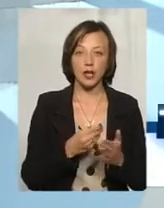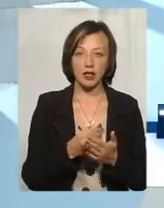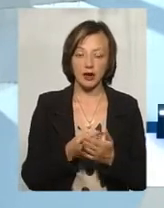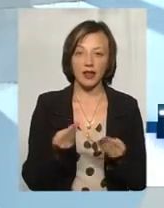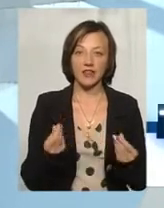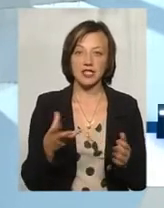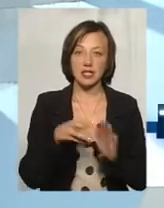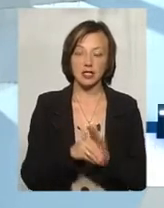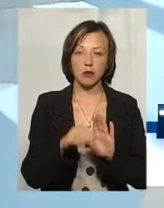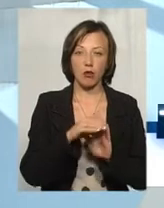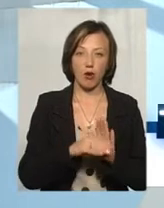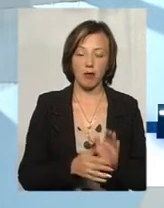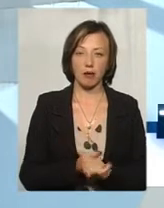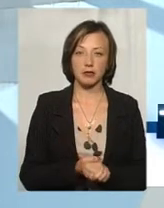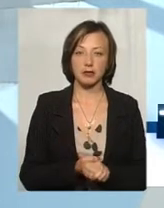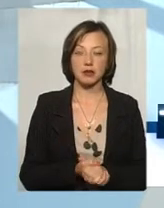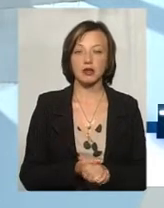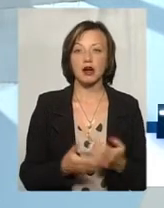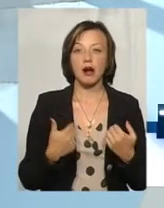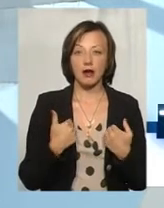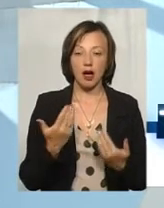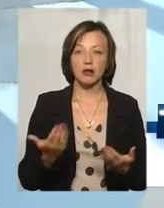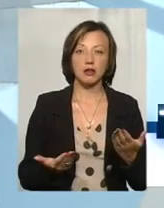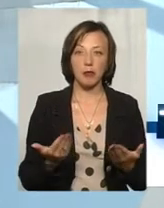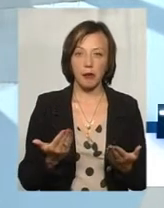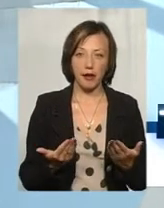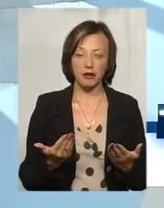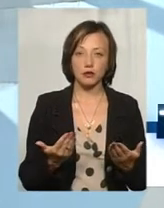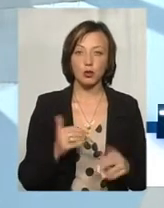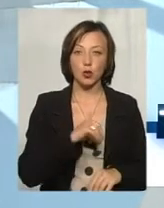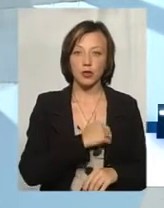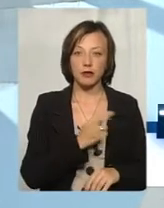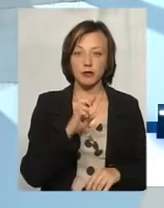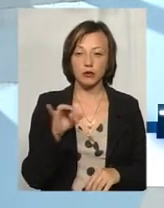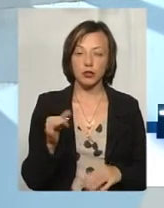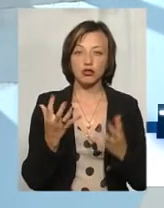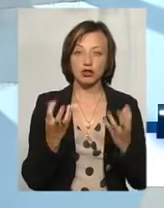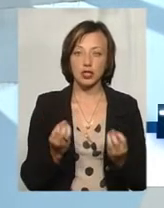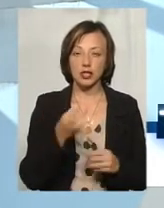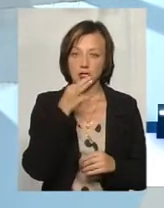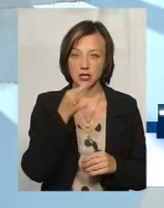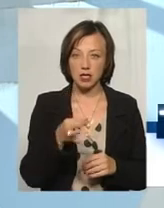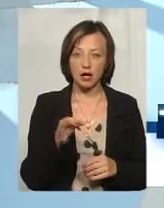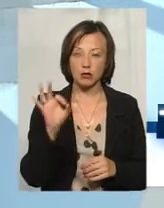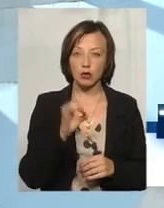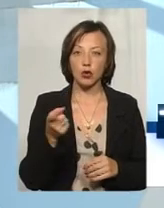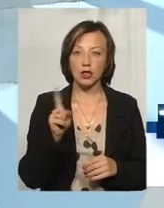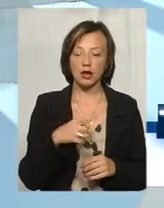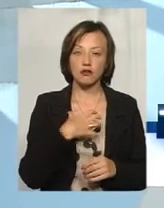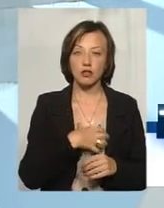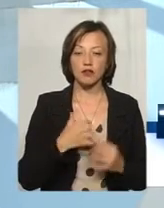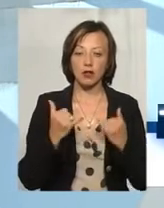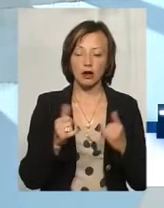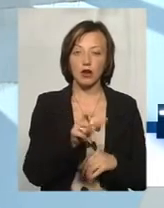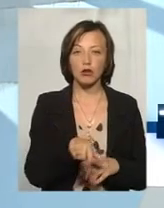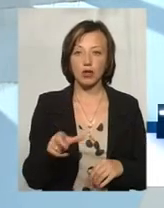інвестиційна програма. Я, напевно, що хотів би ще сказати про те, що важливо для